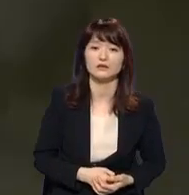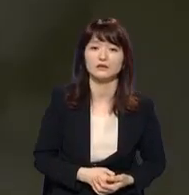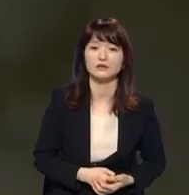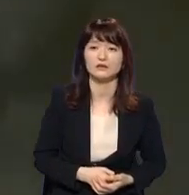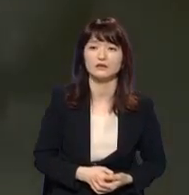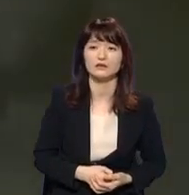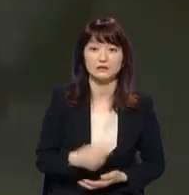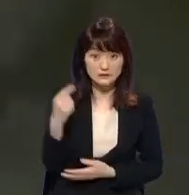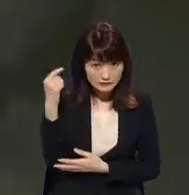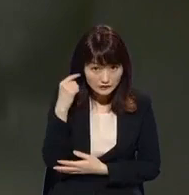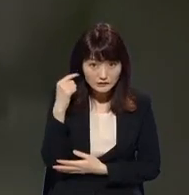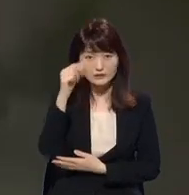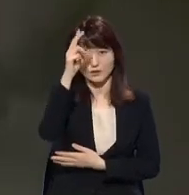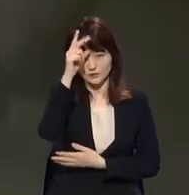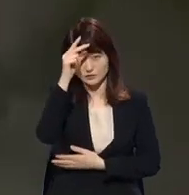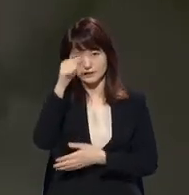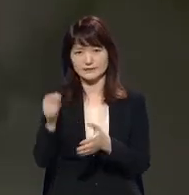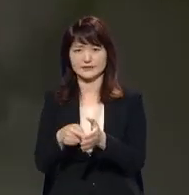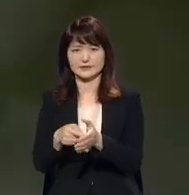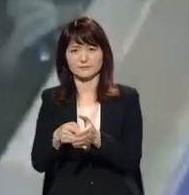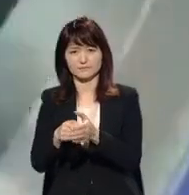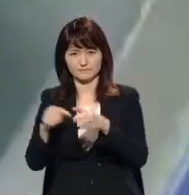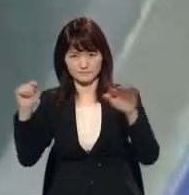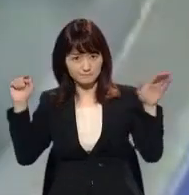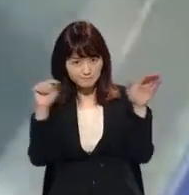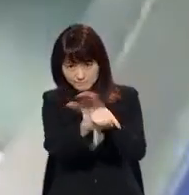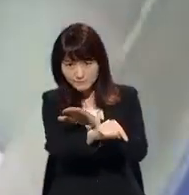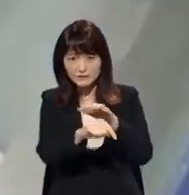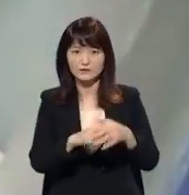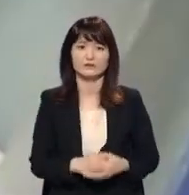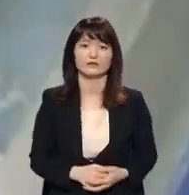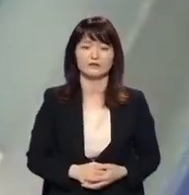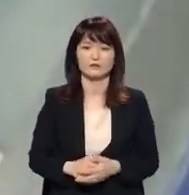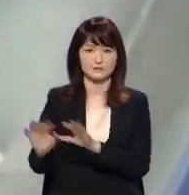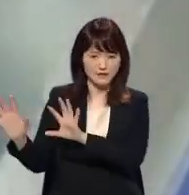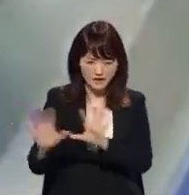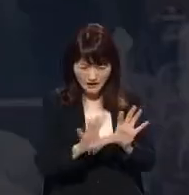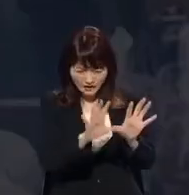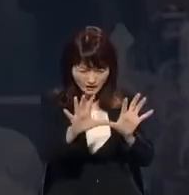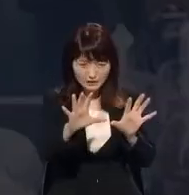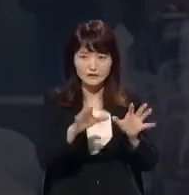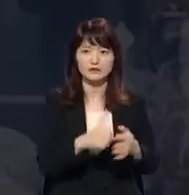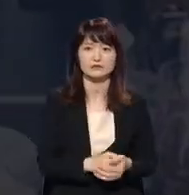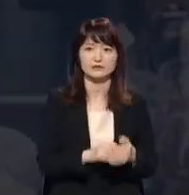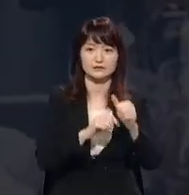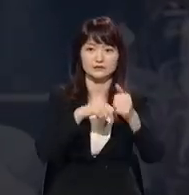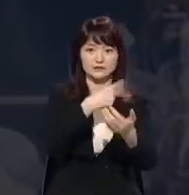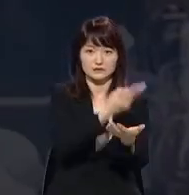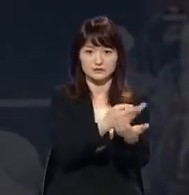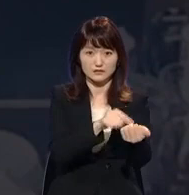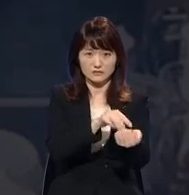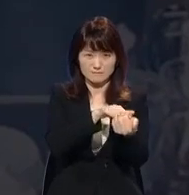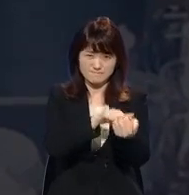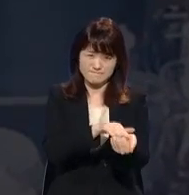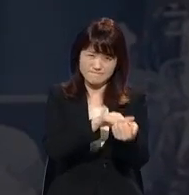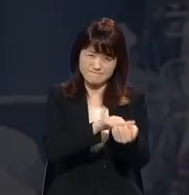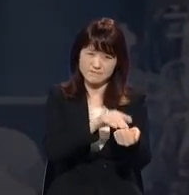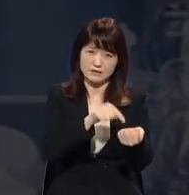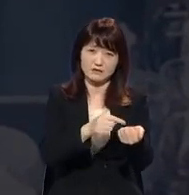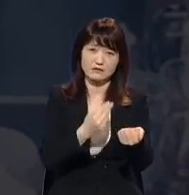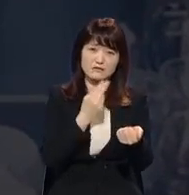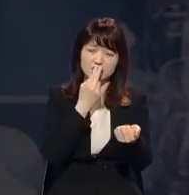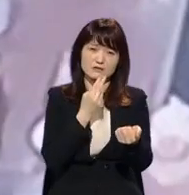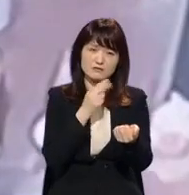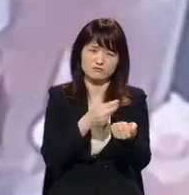자, 자초지종을 들은 경찰도 예, 지금 와서 예, 경찰 긴급 출동합니다. 자, 하지만 점점 더